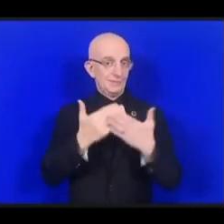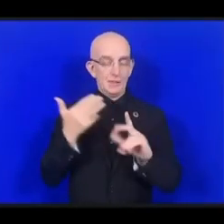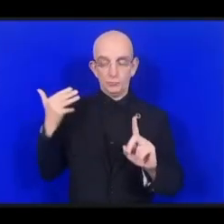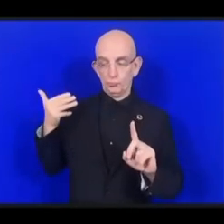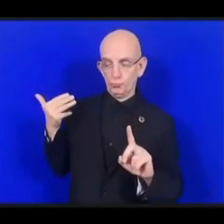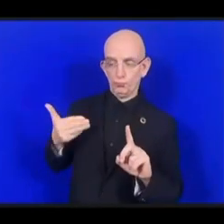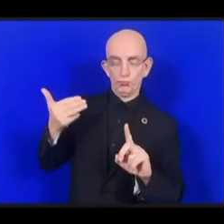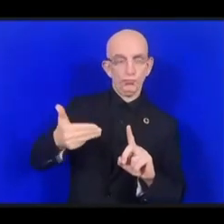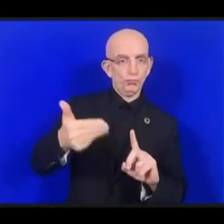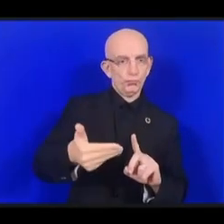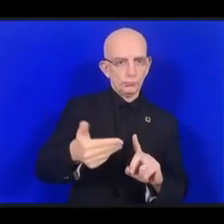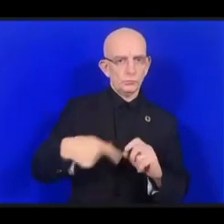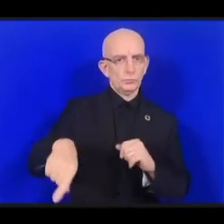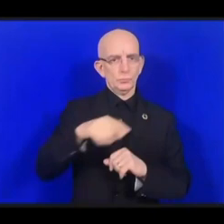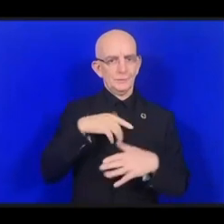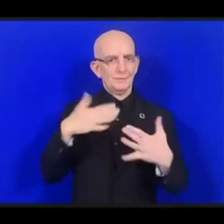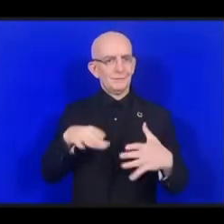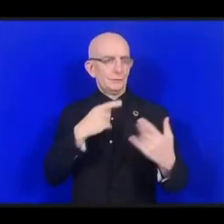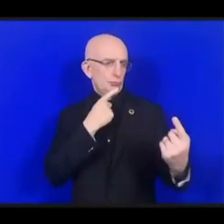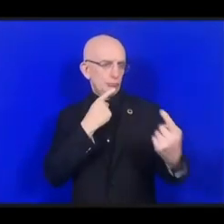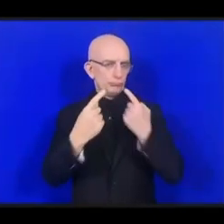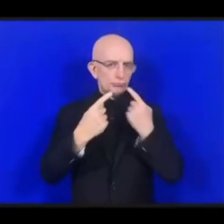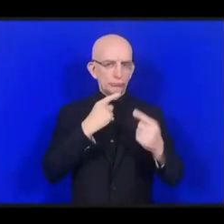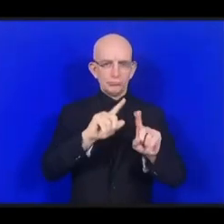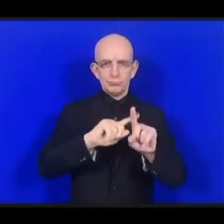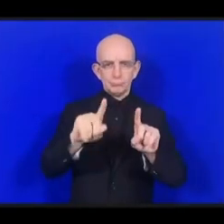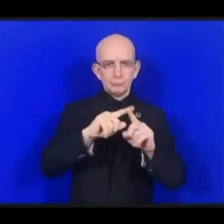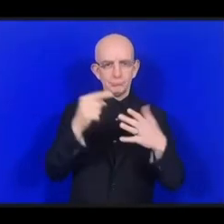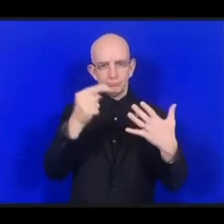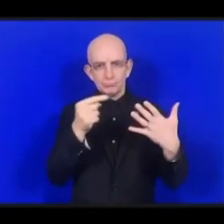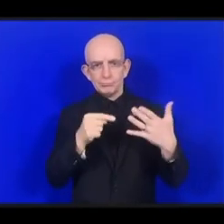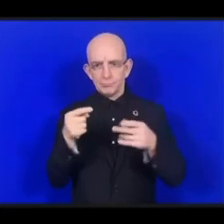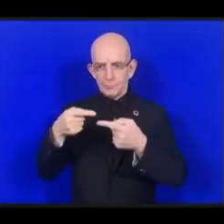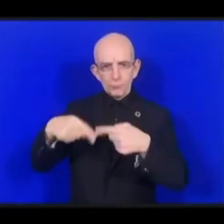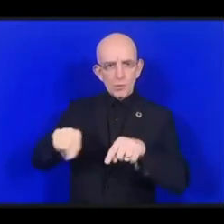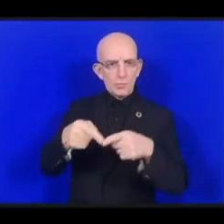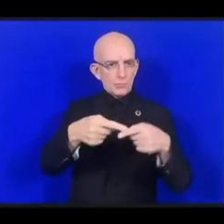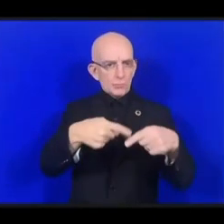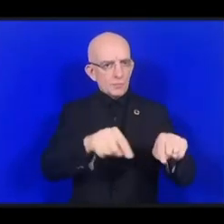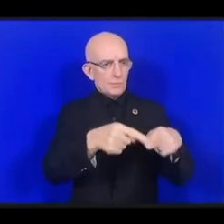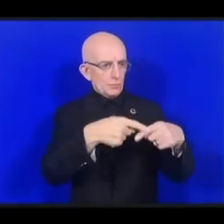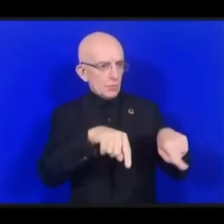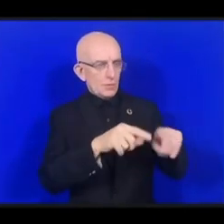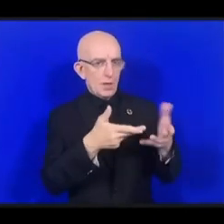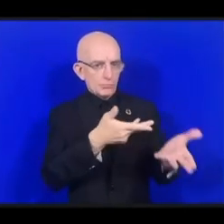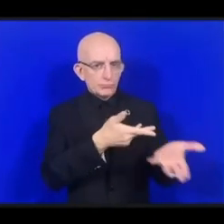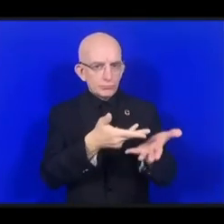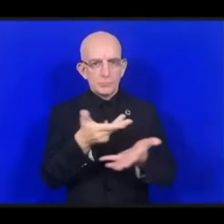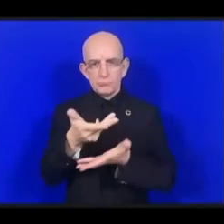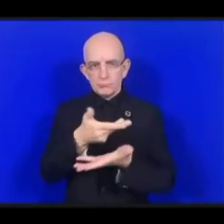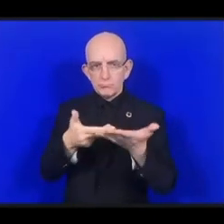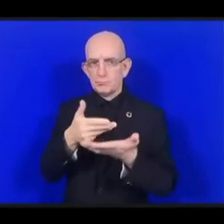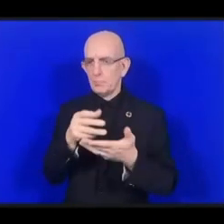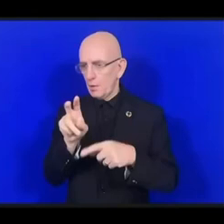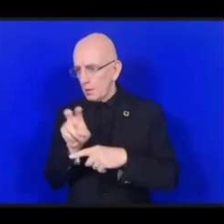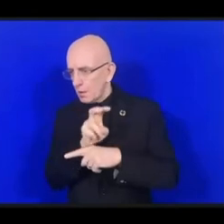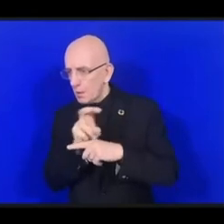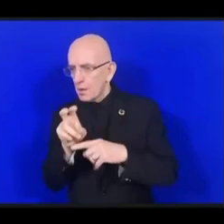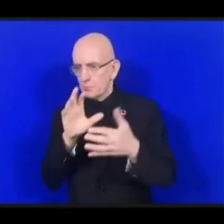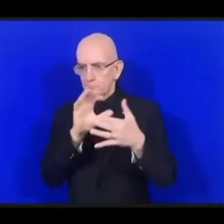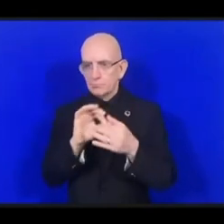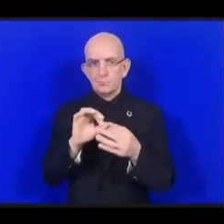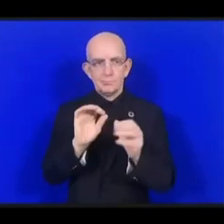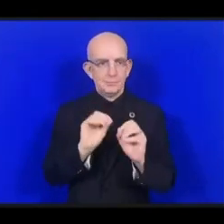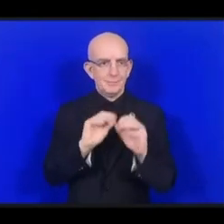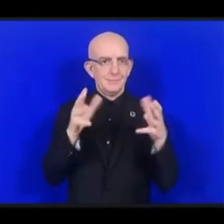ありましたただもう1つディスカッションの側面についてお話をしたいと思います過去5日間私たちは何